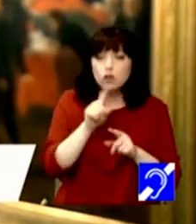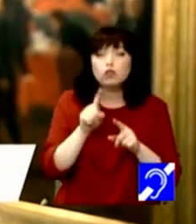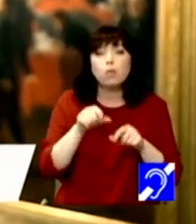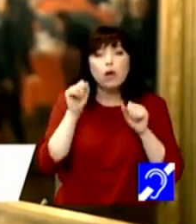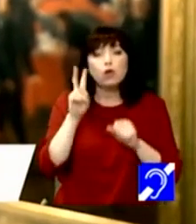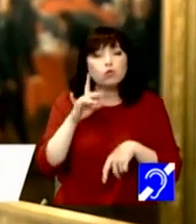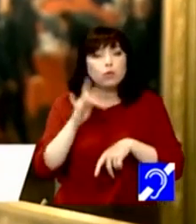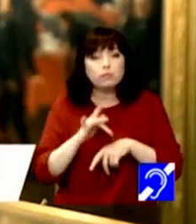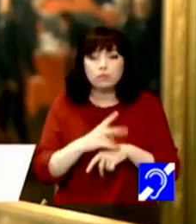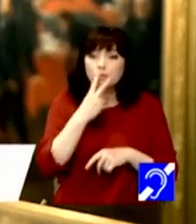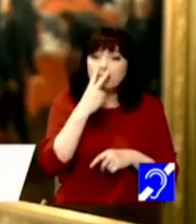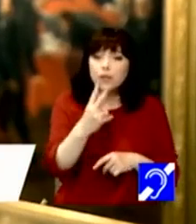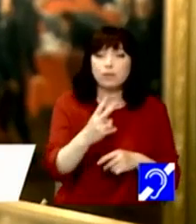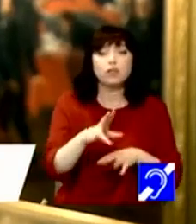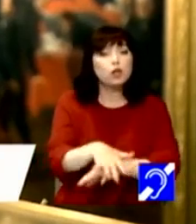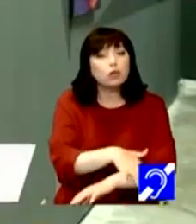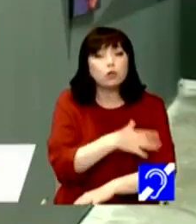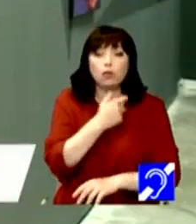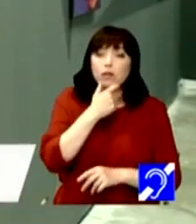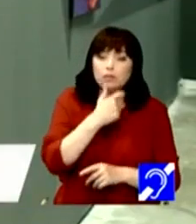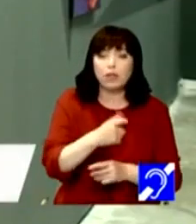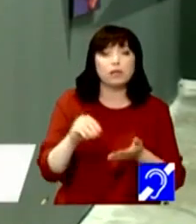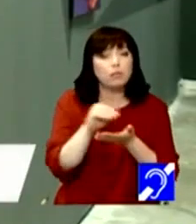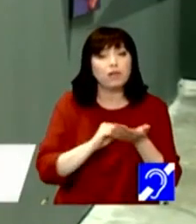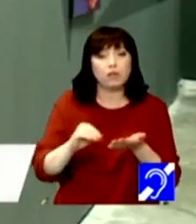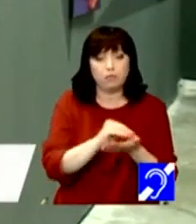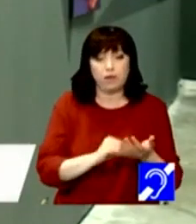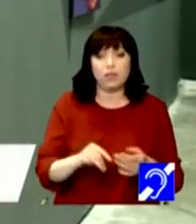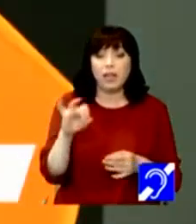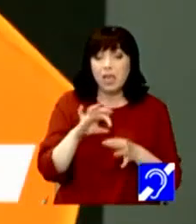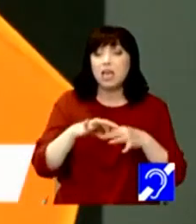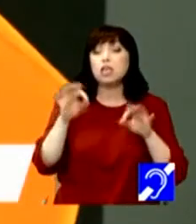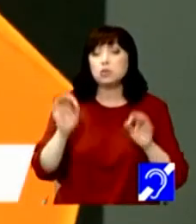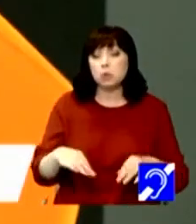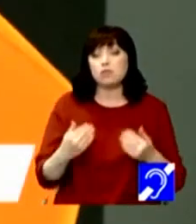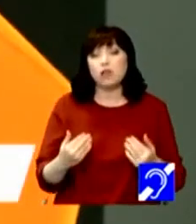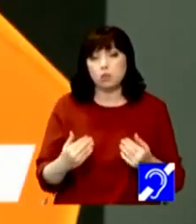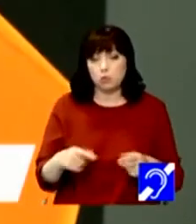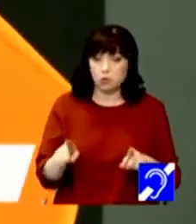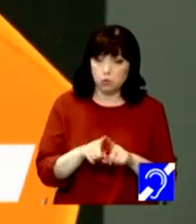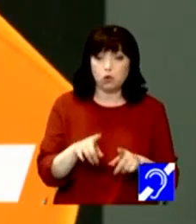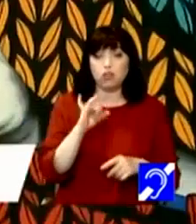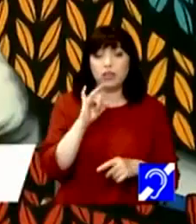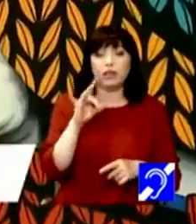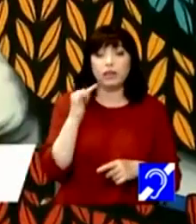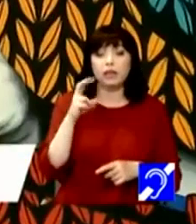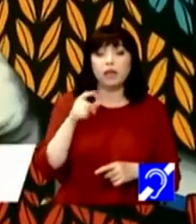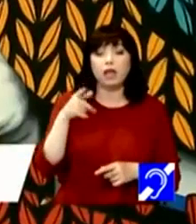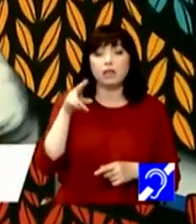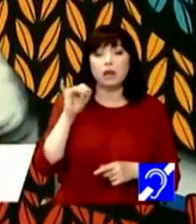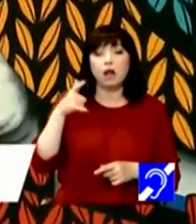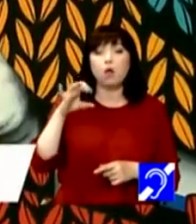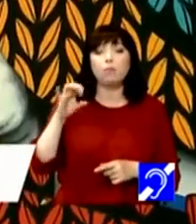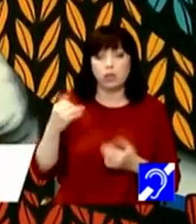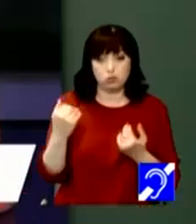permite iubitorilor să vină să o viziteze. Și arta contemporană este expusă la superlativ. Irina Dragomir, o voce importantă